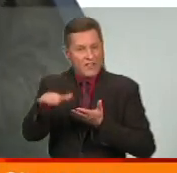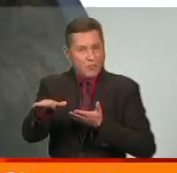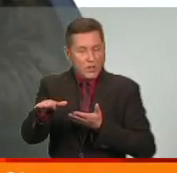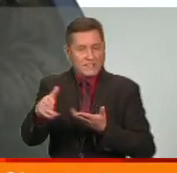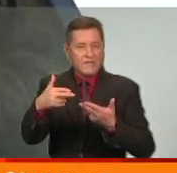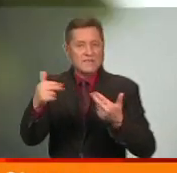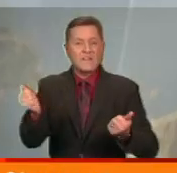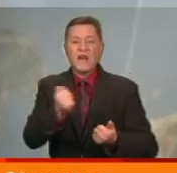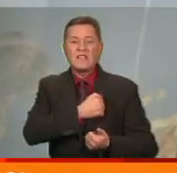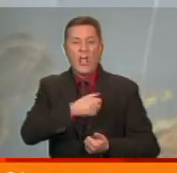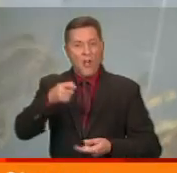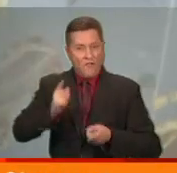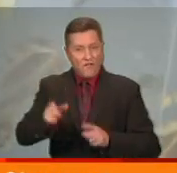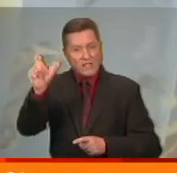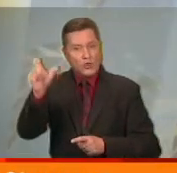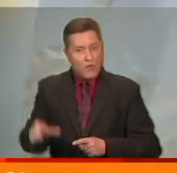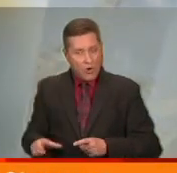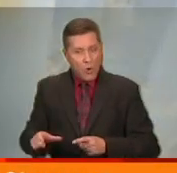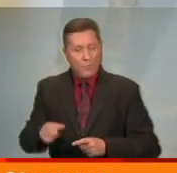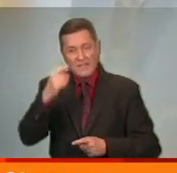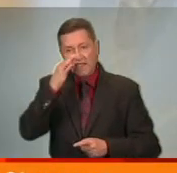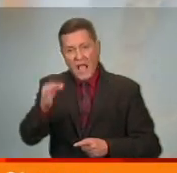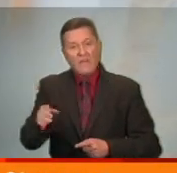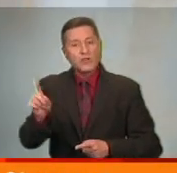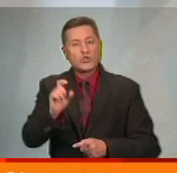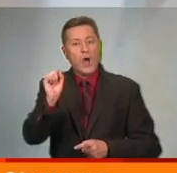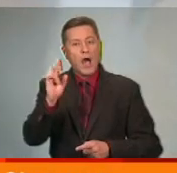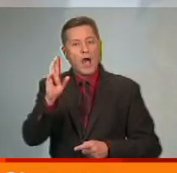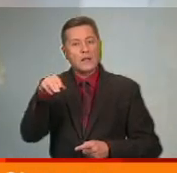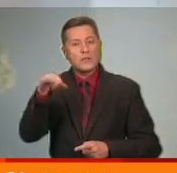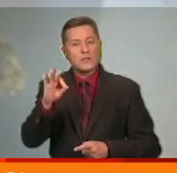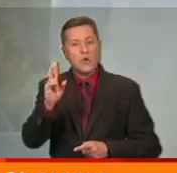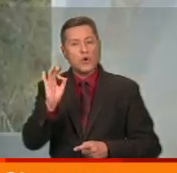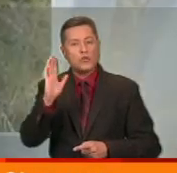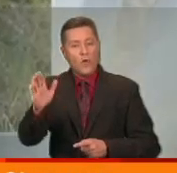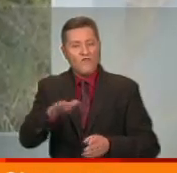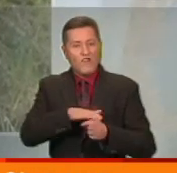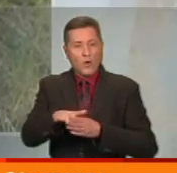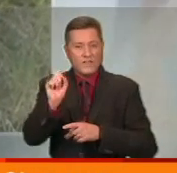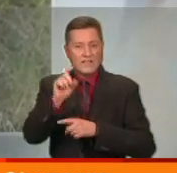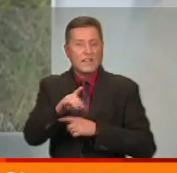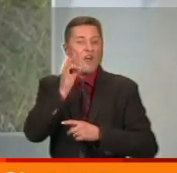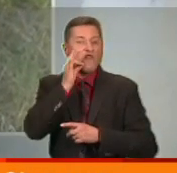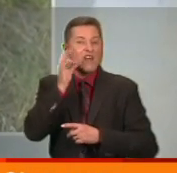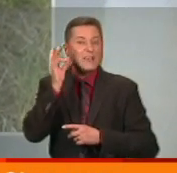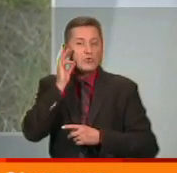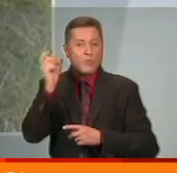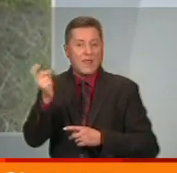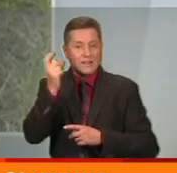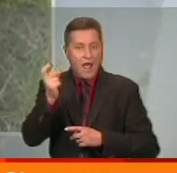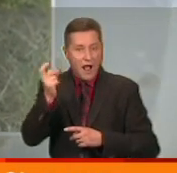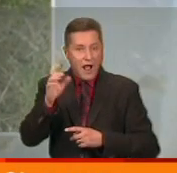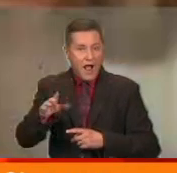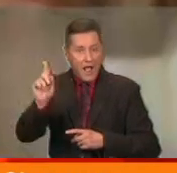визнавати військовиком. Ба більше, заявили, що Антонов виконував завдання в мирному Ізюмі на Харківщині, а не